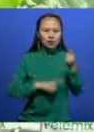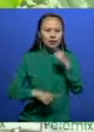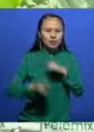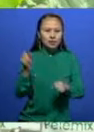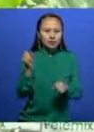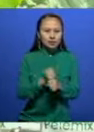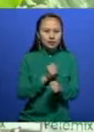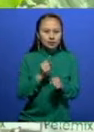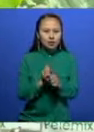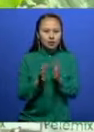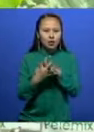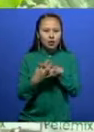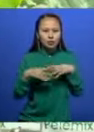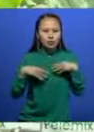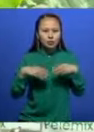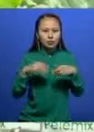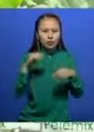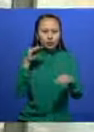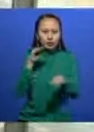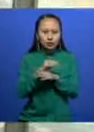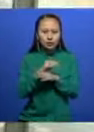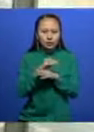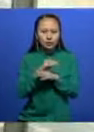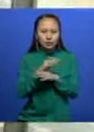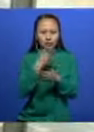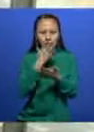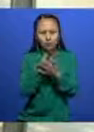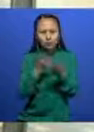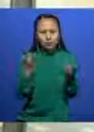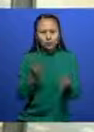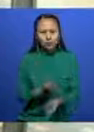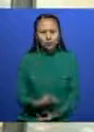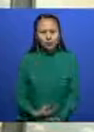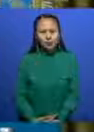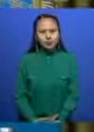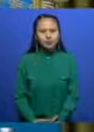ұлғайтып, ауыл шаруашылығы өнімдерінің қосылған құнын арттыру керектігін айтты.